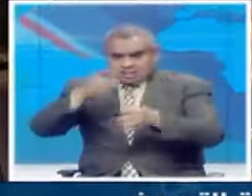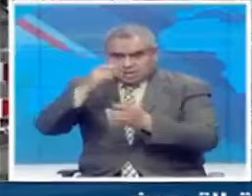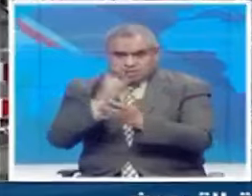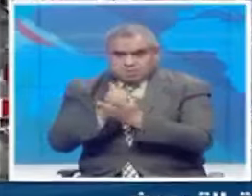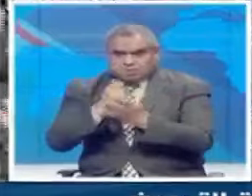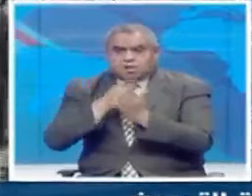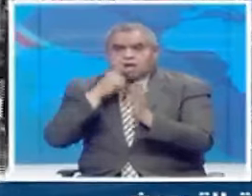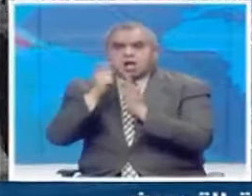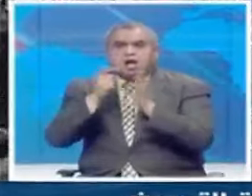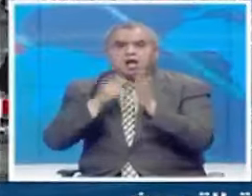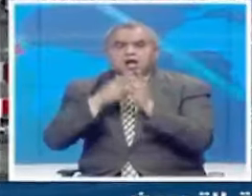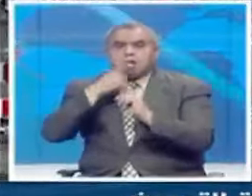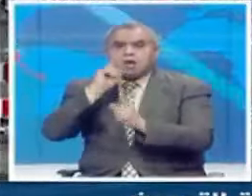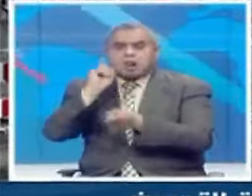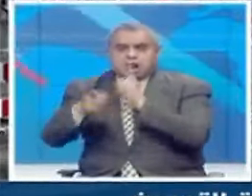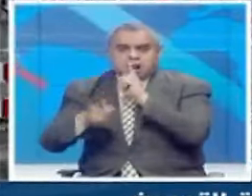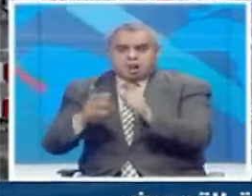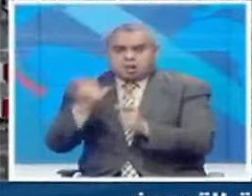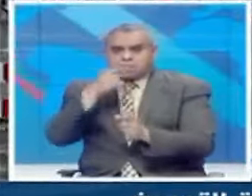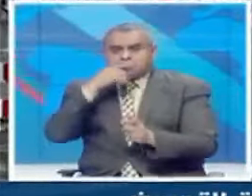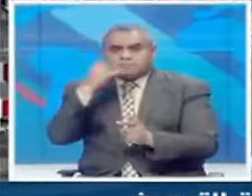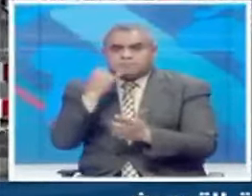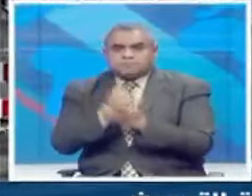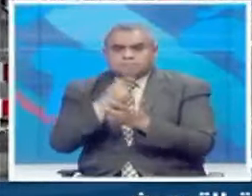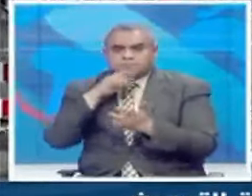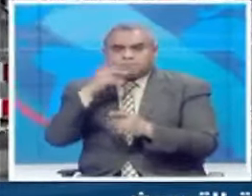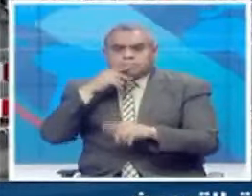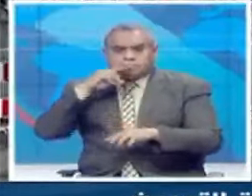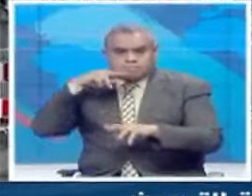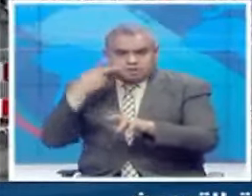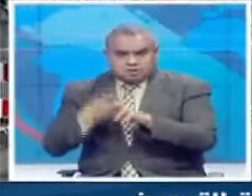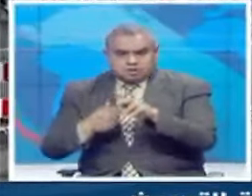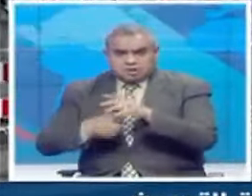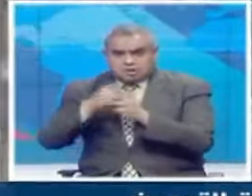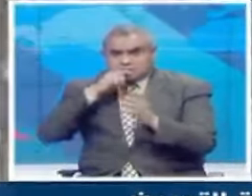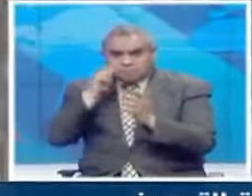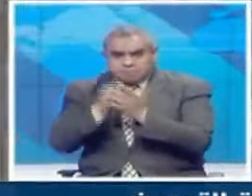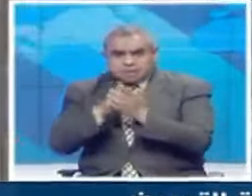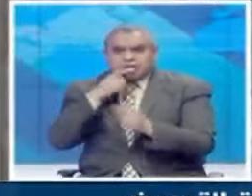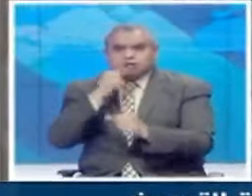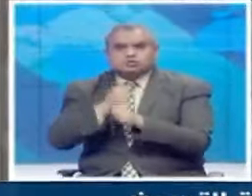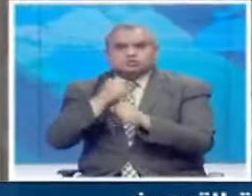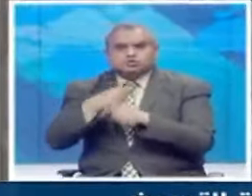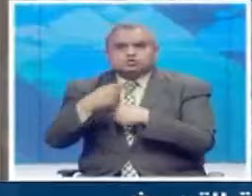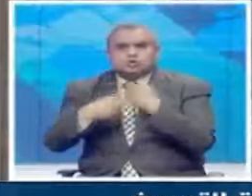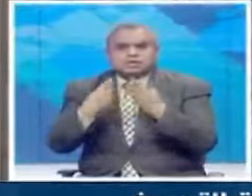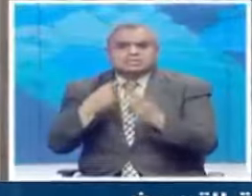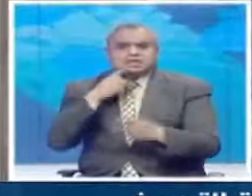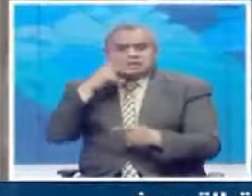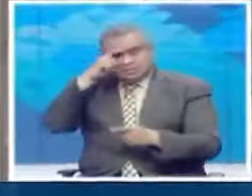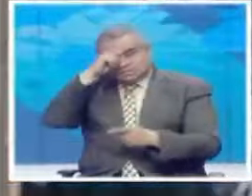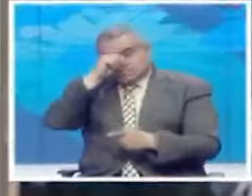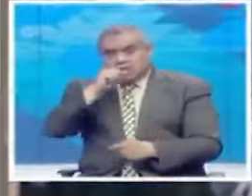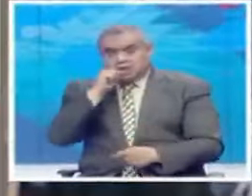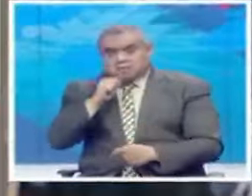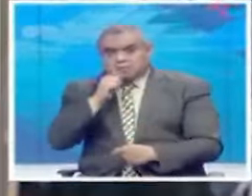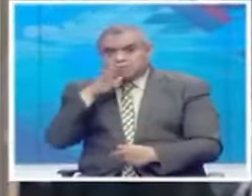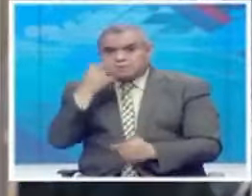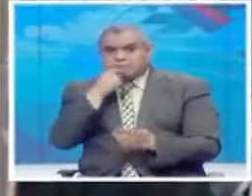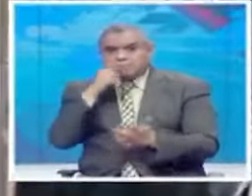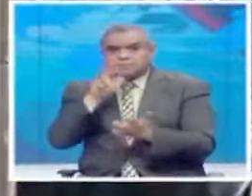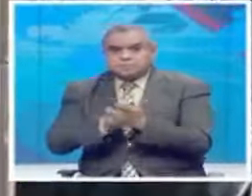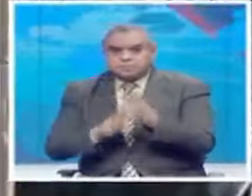قانونا، لكن المحكمة لا تملك أي وسيلة لتطبيقها. ورغم ذلك يكتسب القرار الأولي